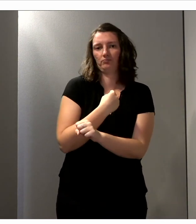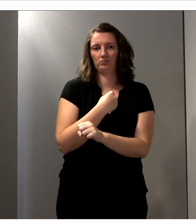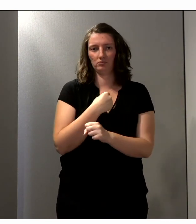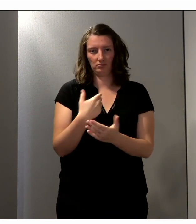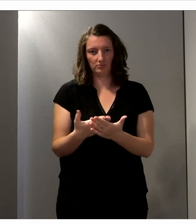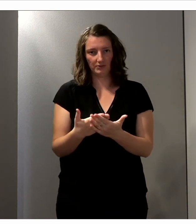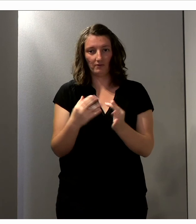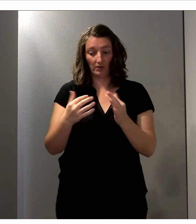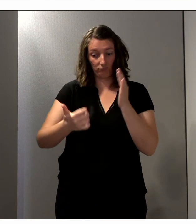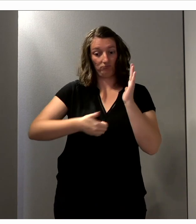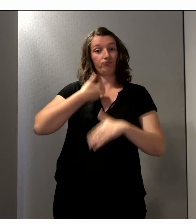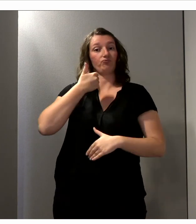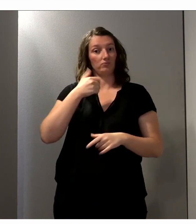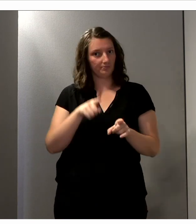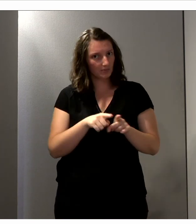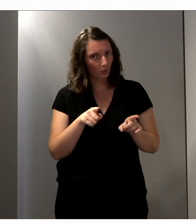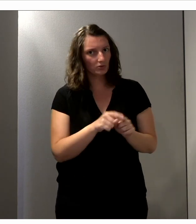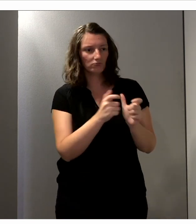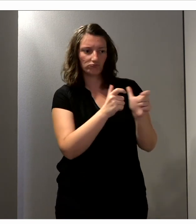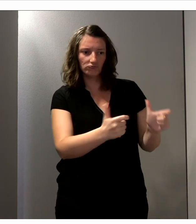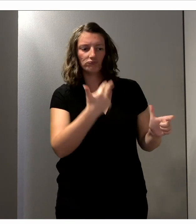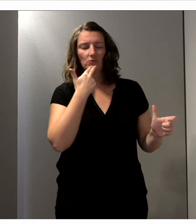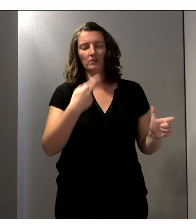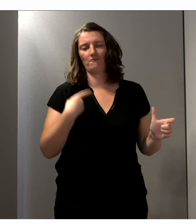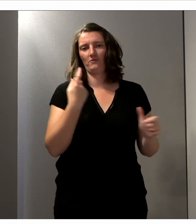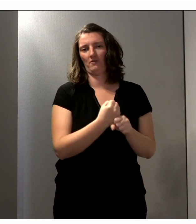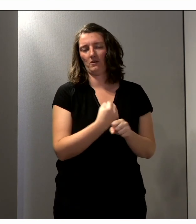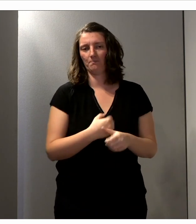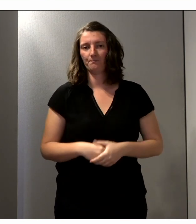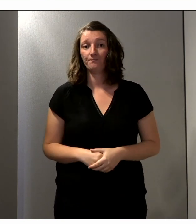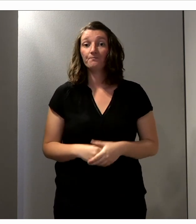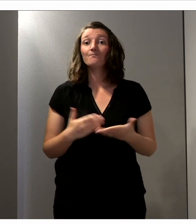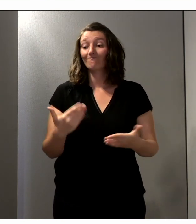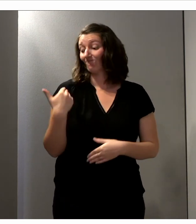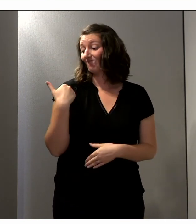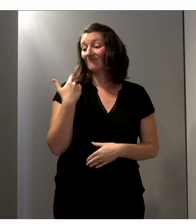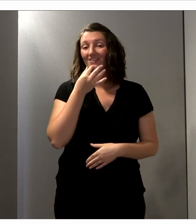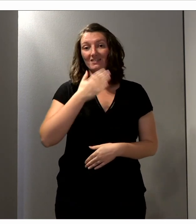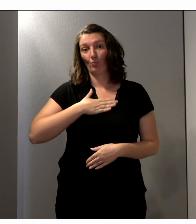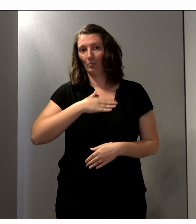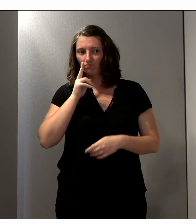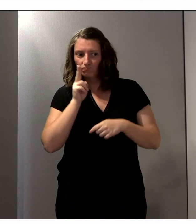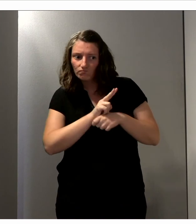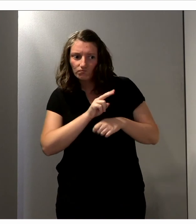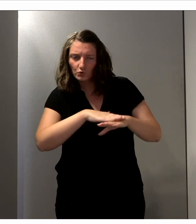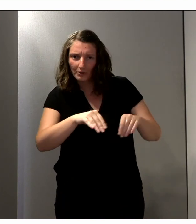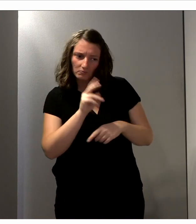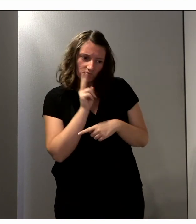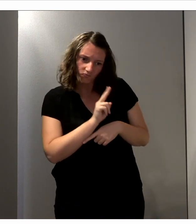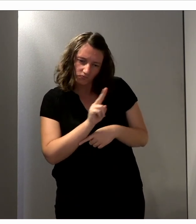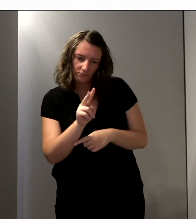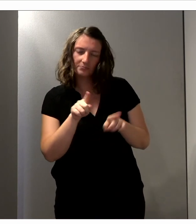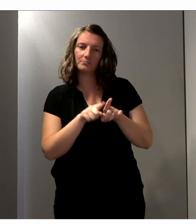travail. Alors justement, par rapport à cette expérience de terrain et puis aussi par rapport aux apports théoriques de la psychologie